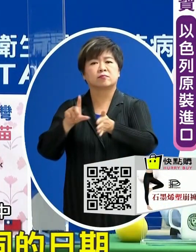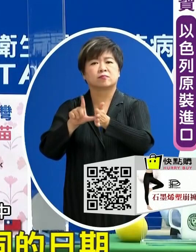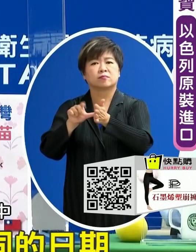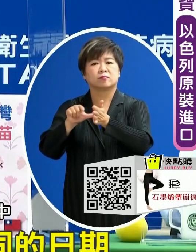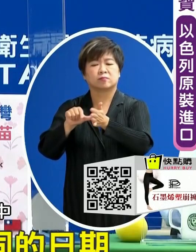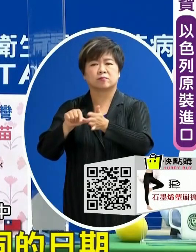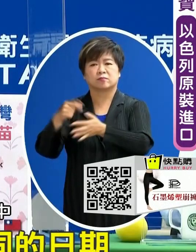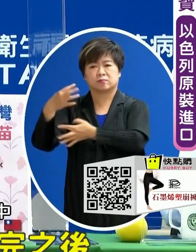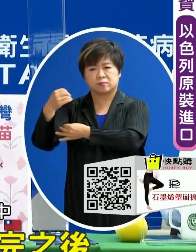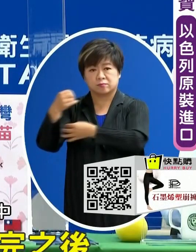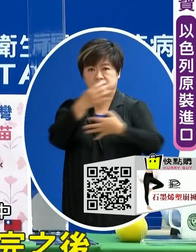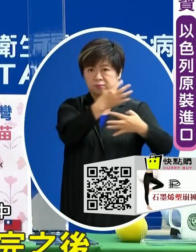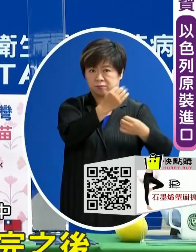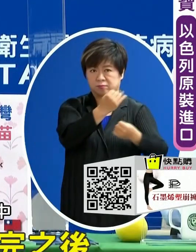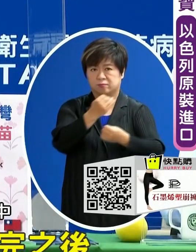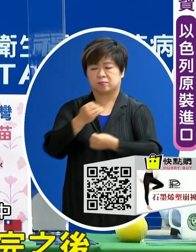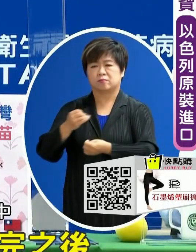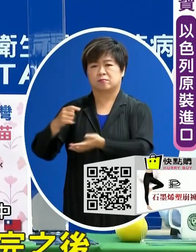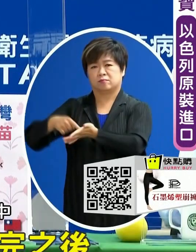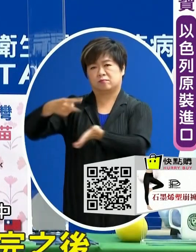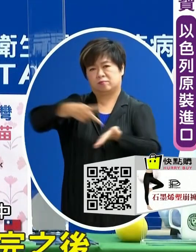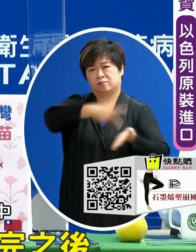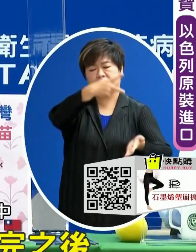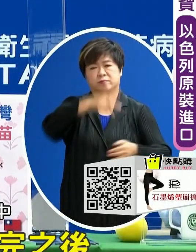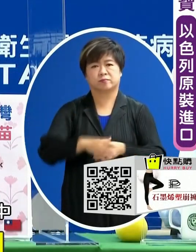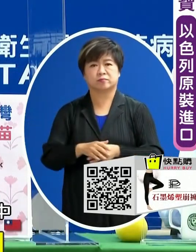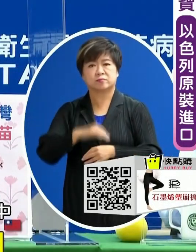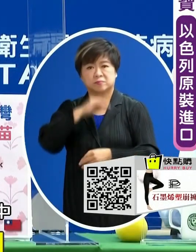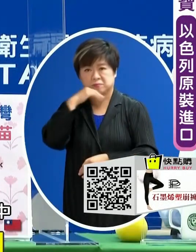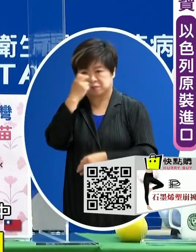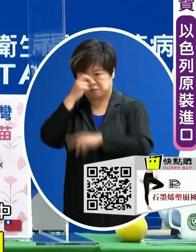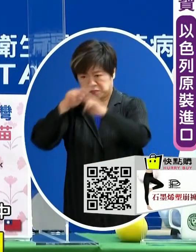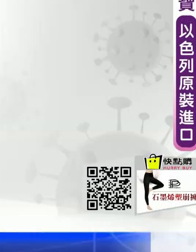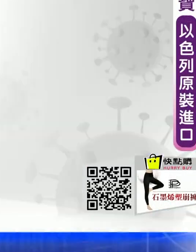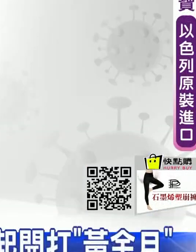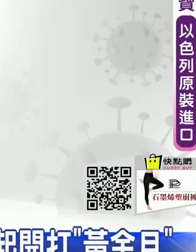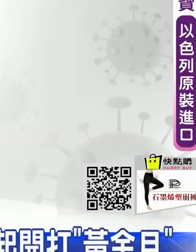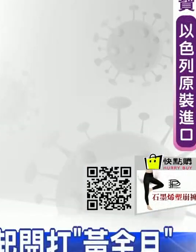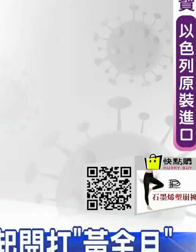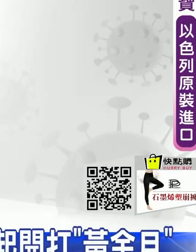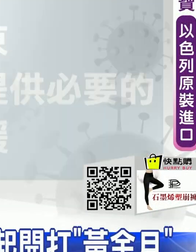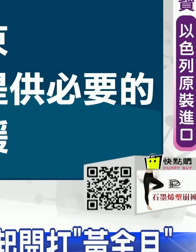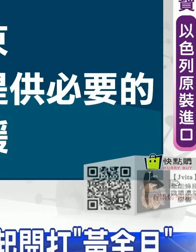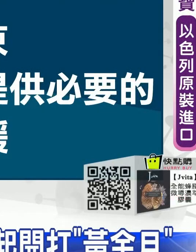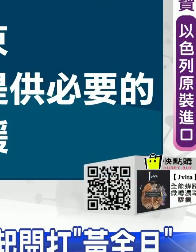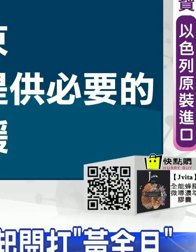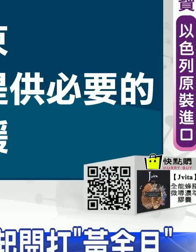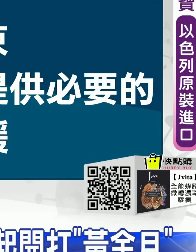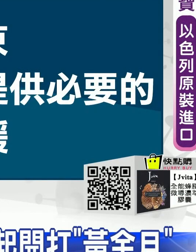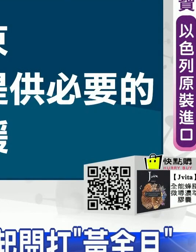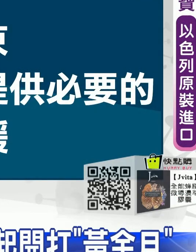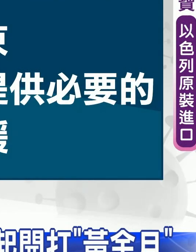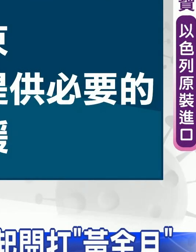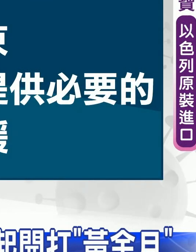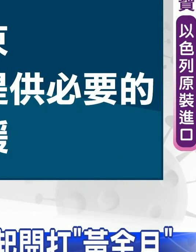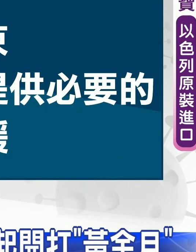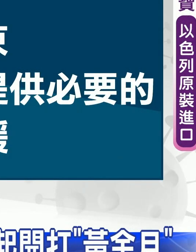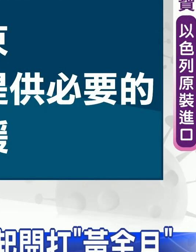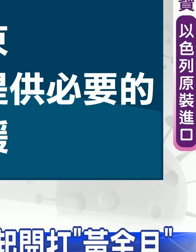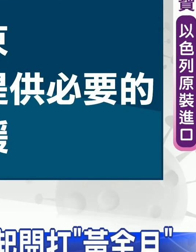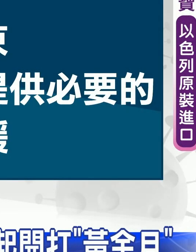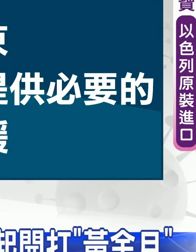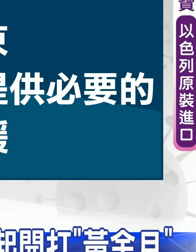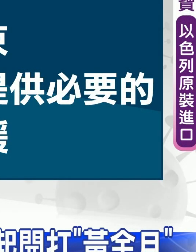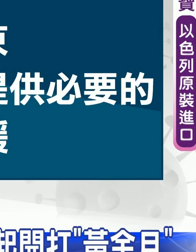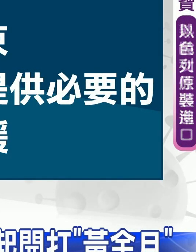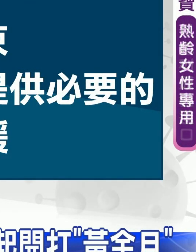期。好，那我们会尽快哈封签完之后，尽快拿来运用。 日本议员佐藤正久更在推特发文表示，赠送